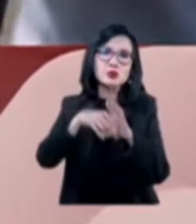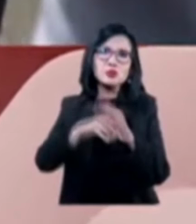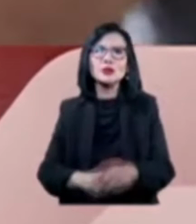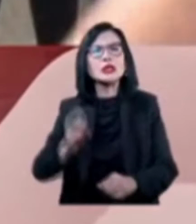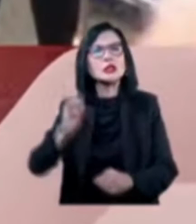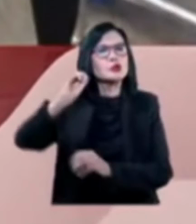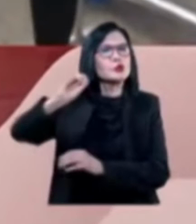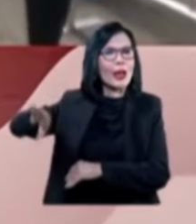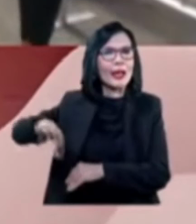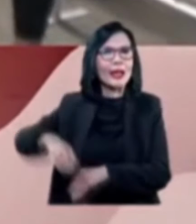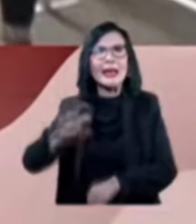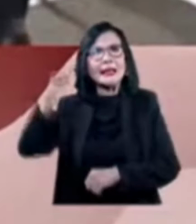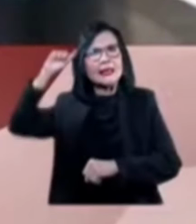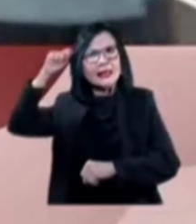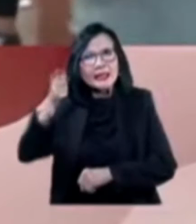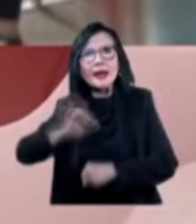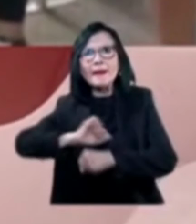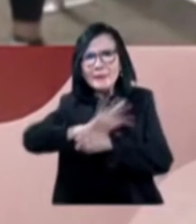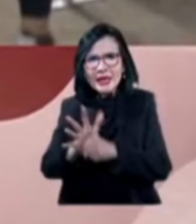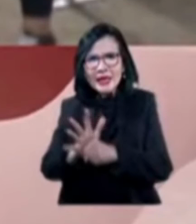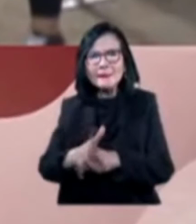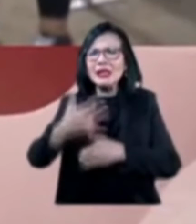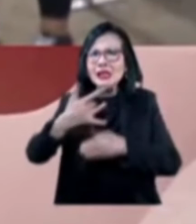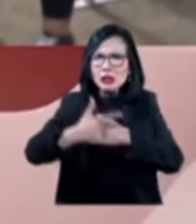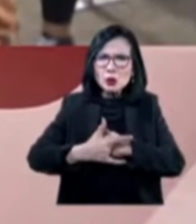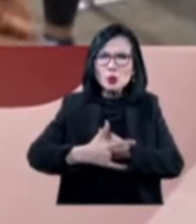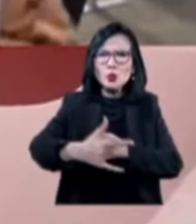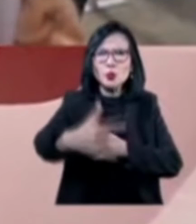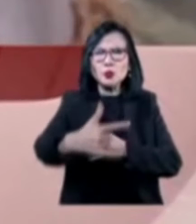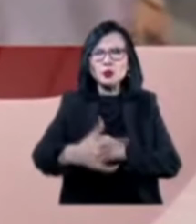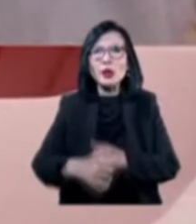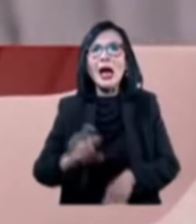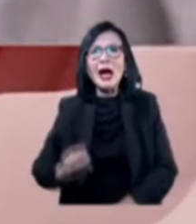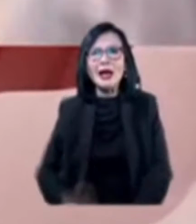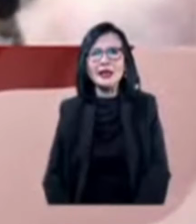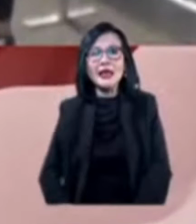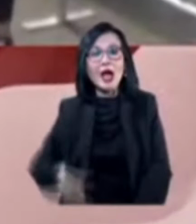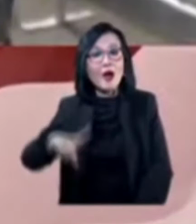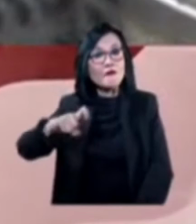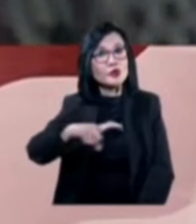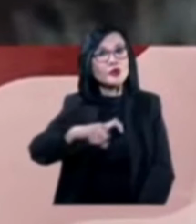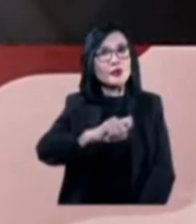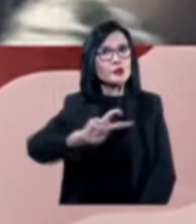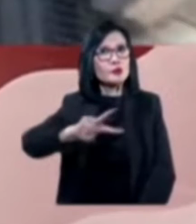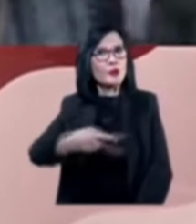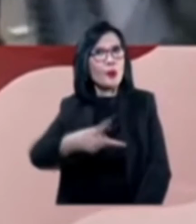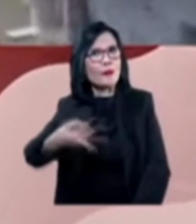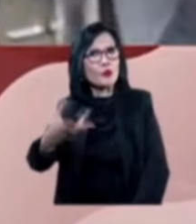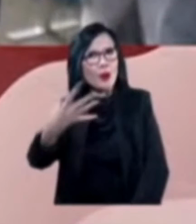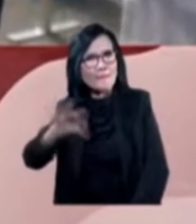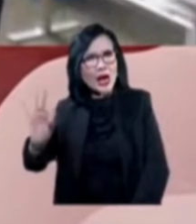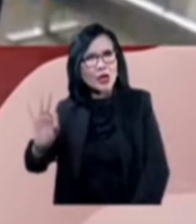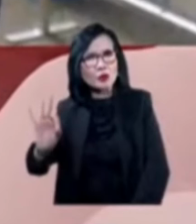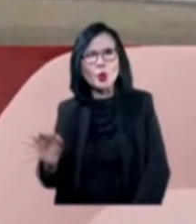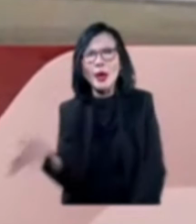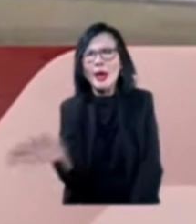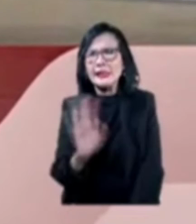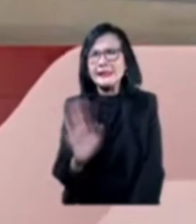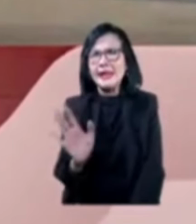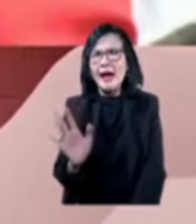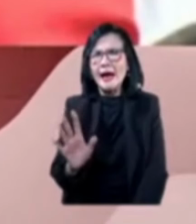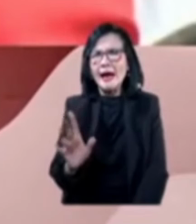kembali lagi bahwa pandemi ini masih terus berjalan. Ada mutasi-mutasi virus baru gitu, dan jangan sampai kita menjadi seperti negara tetangga